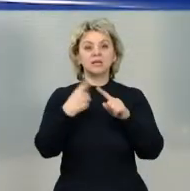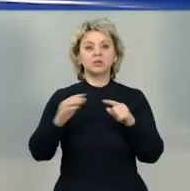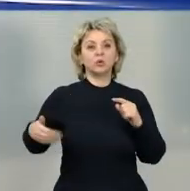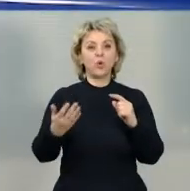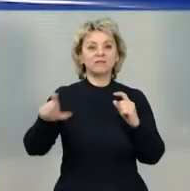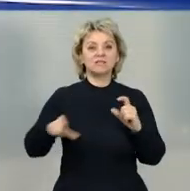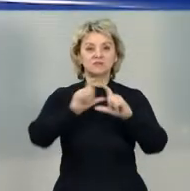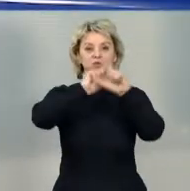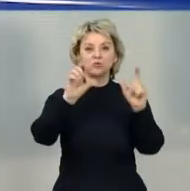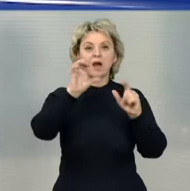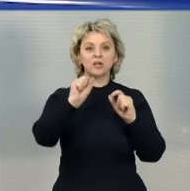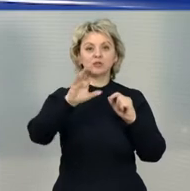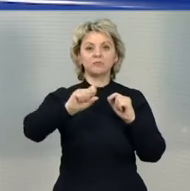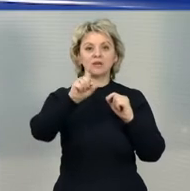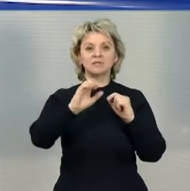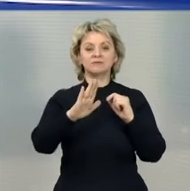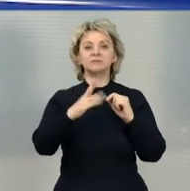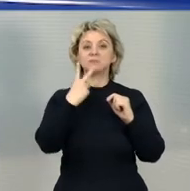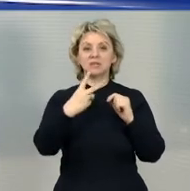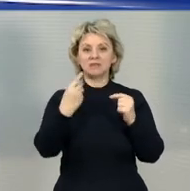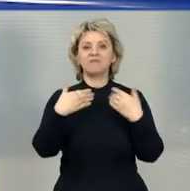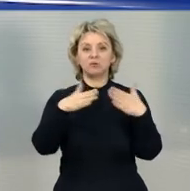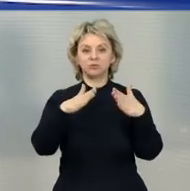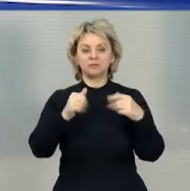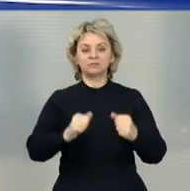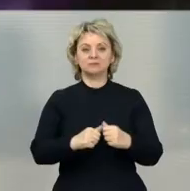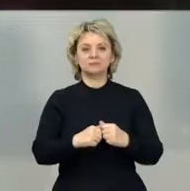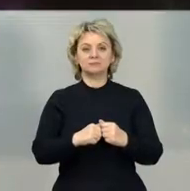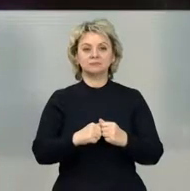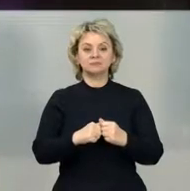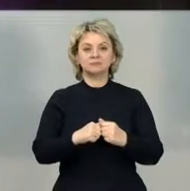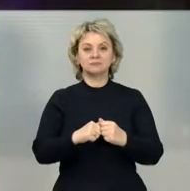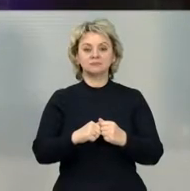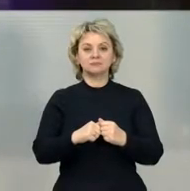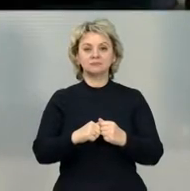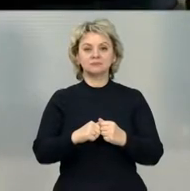Здравствуйте, это новости на Дону, в студии Артем Тарасов. Смотрите выпуски.